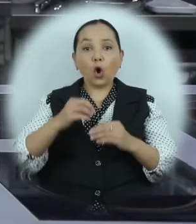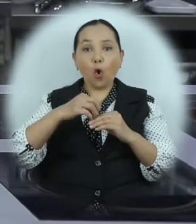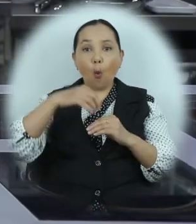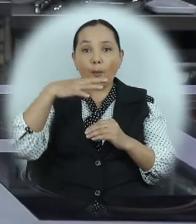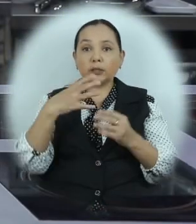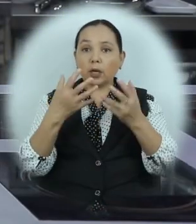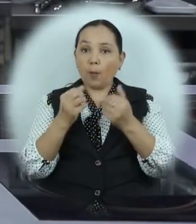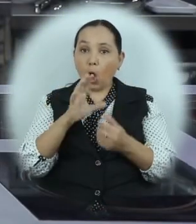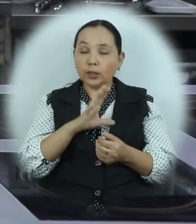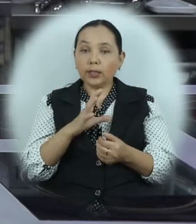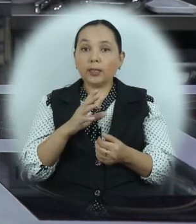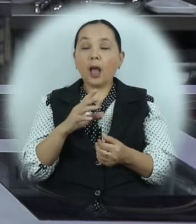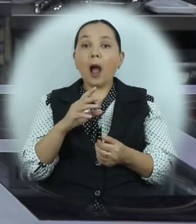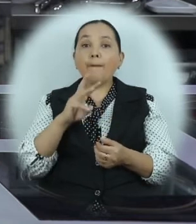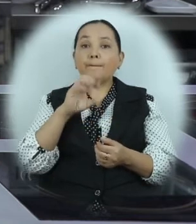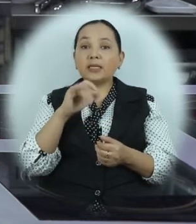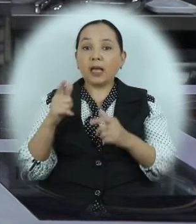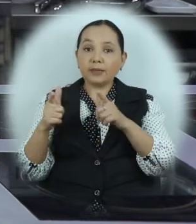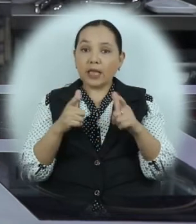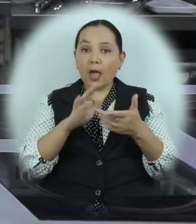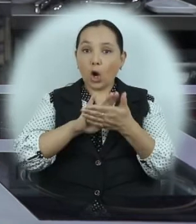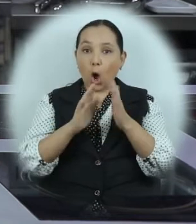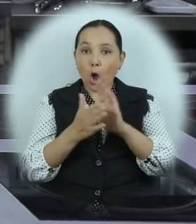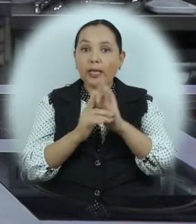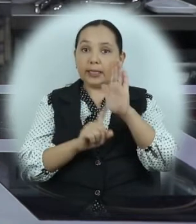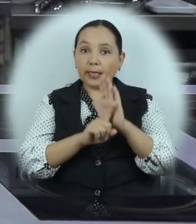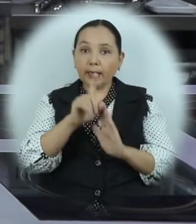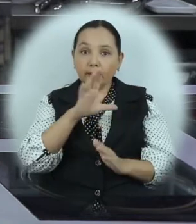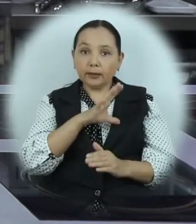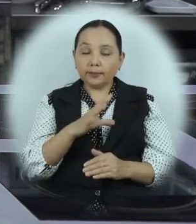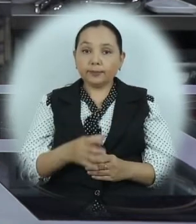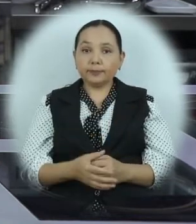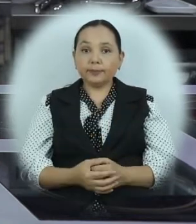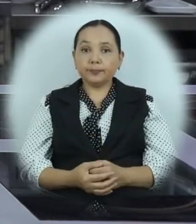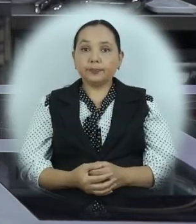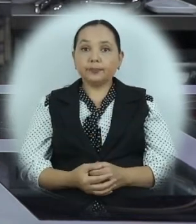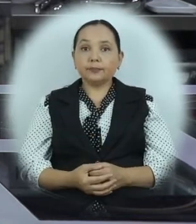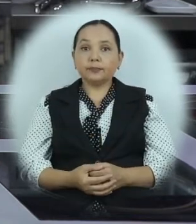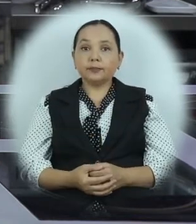Ko'pirtirib ham oldik. Massamiz tayyor holatiga keldi.